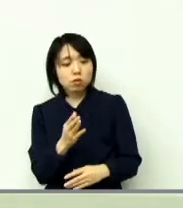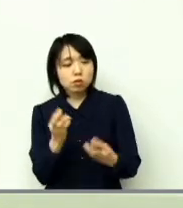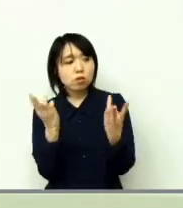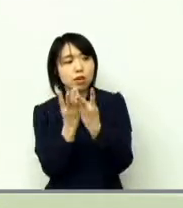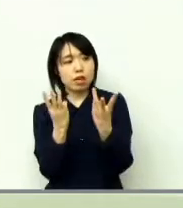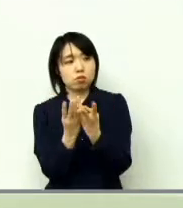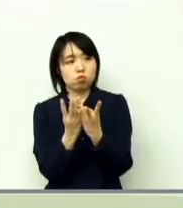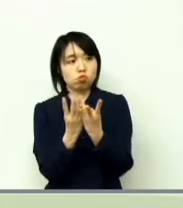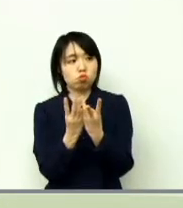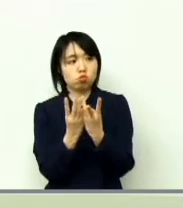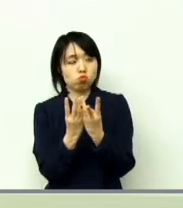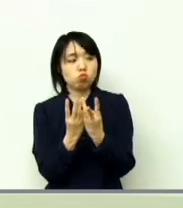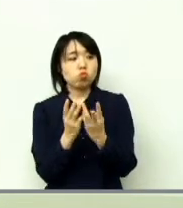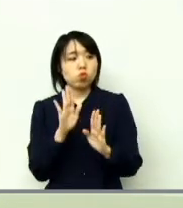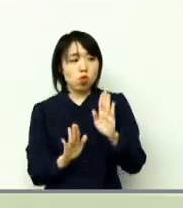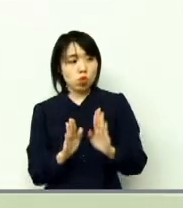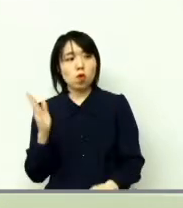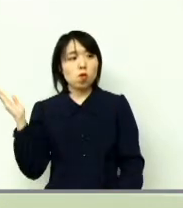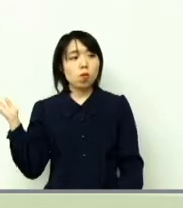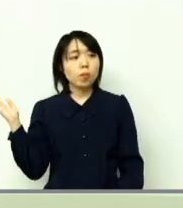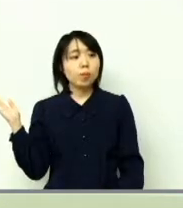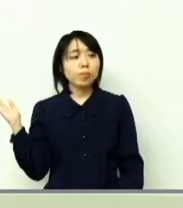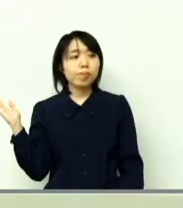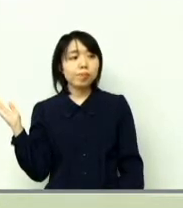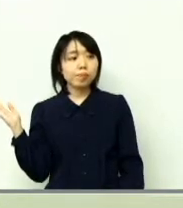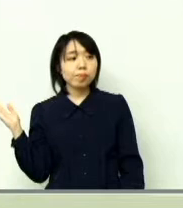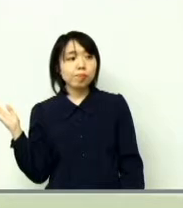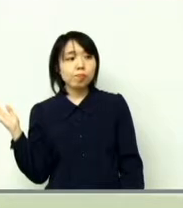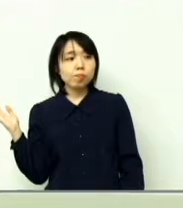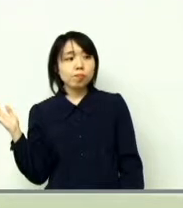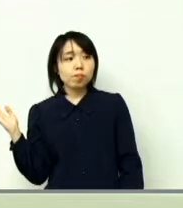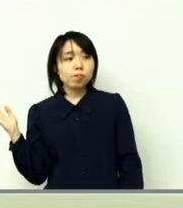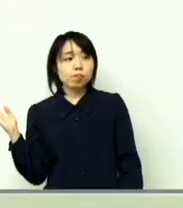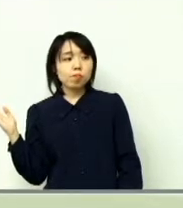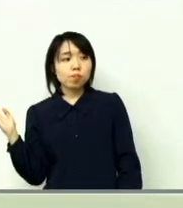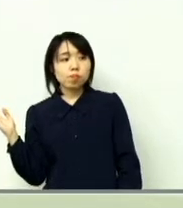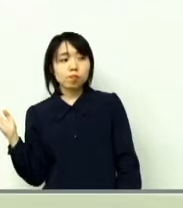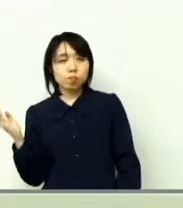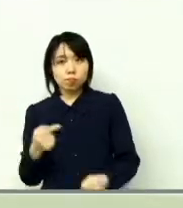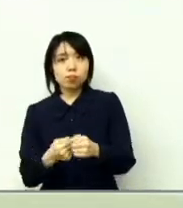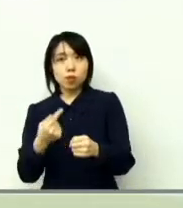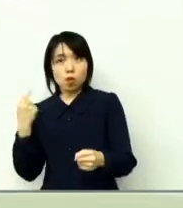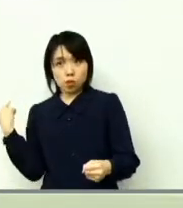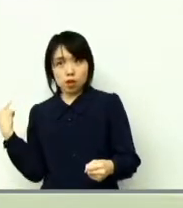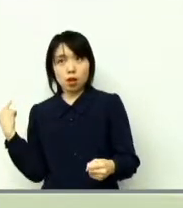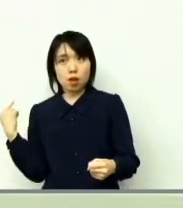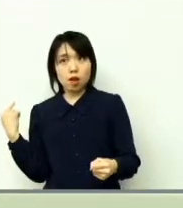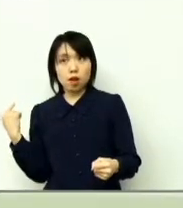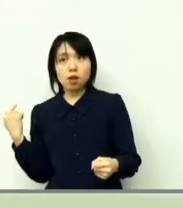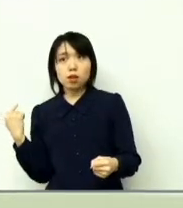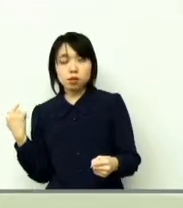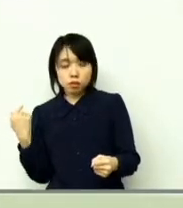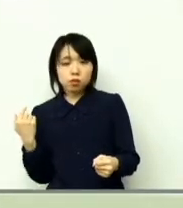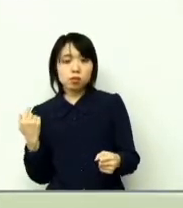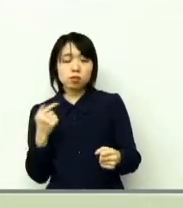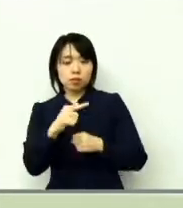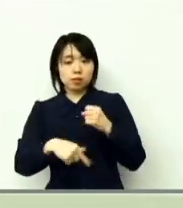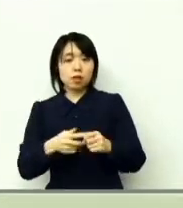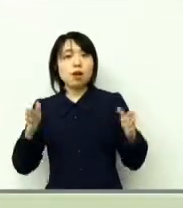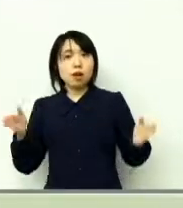と思います。速報値でありますけれども、平成29年度中ではですね、